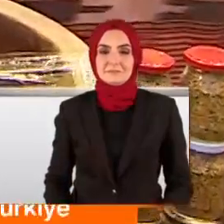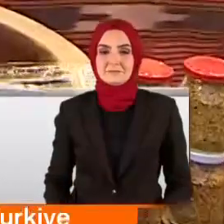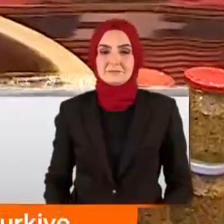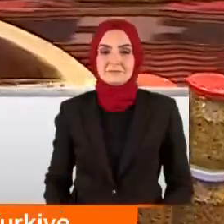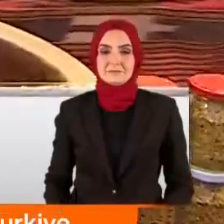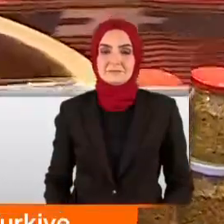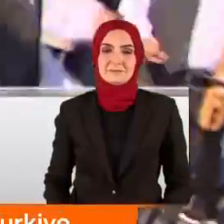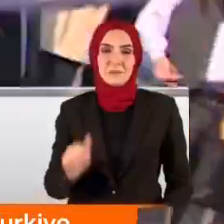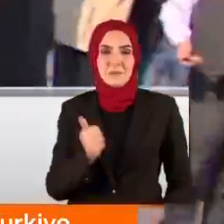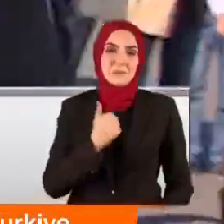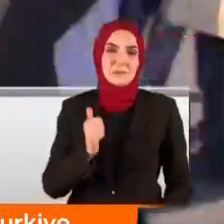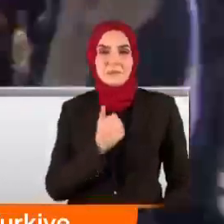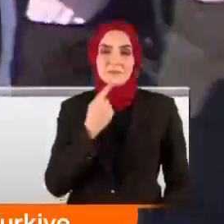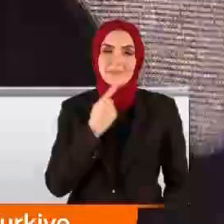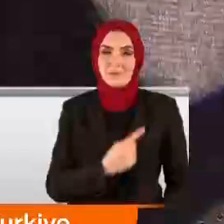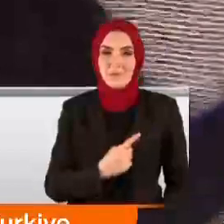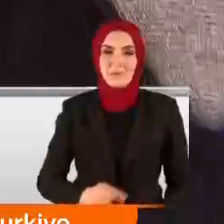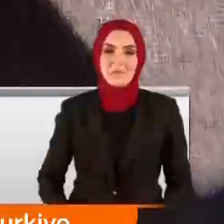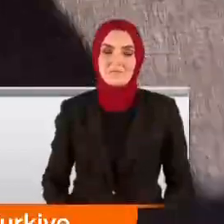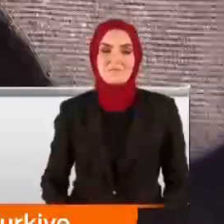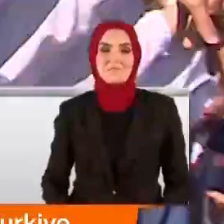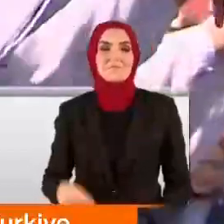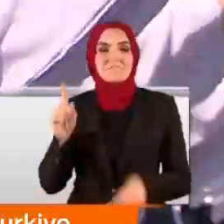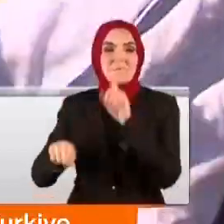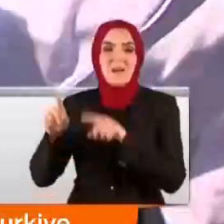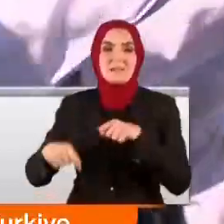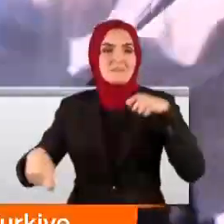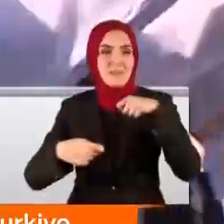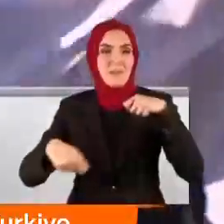of. Kimi kemençe çalıp horon oynadı.